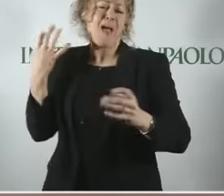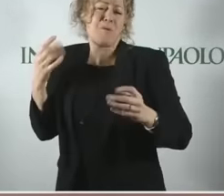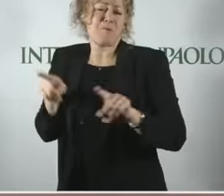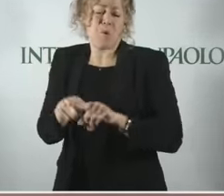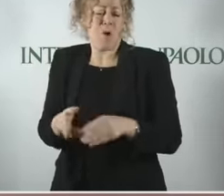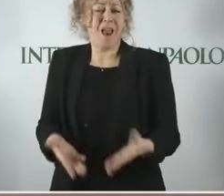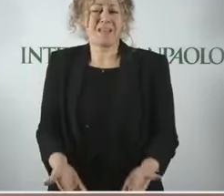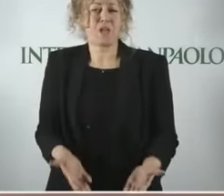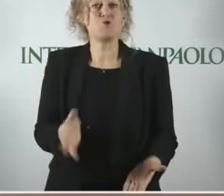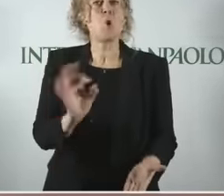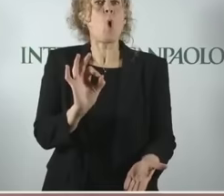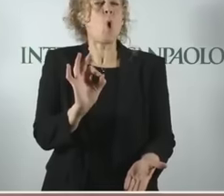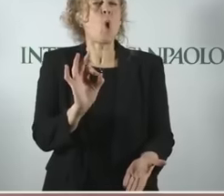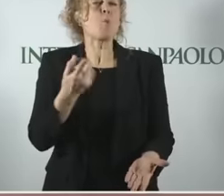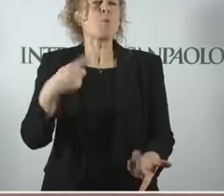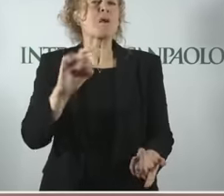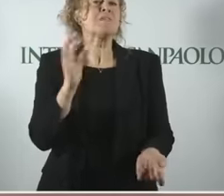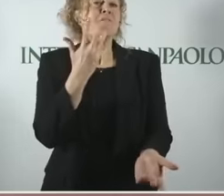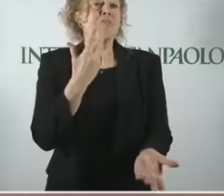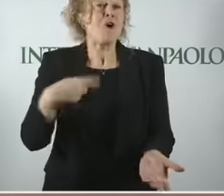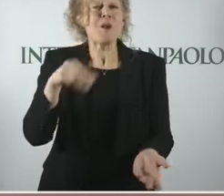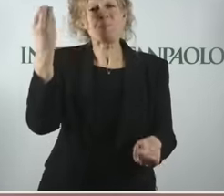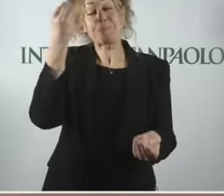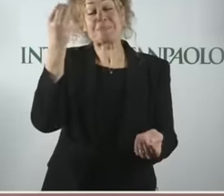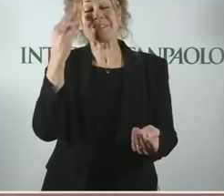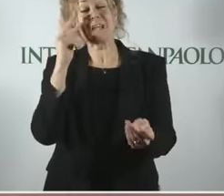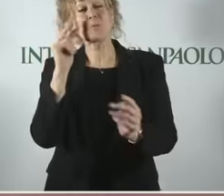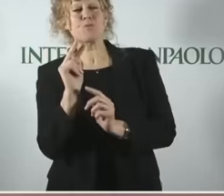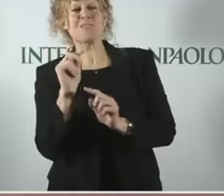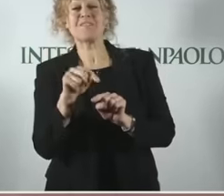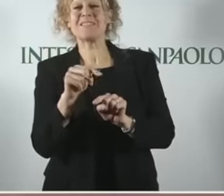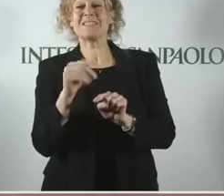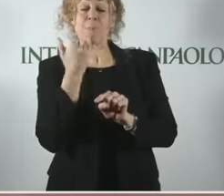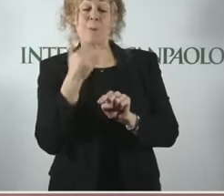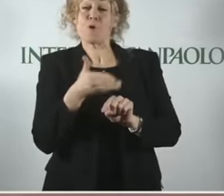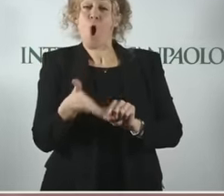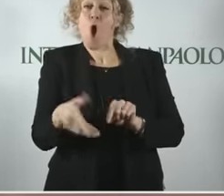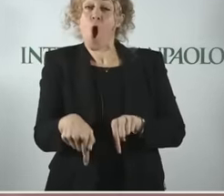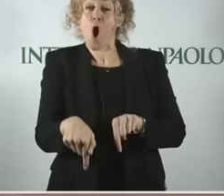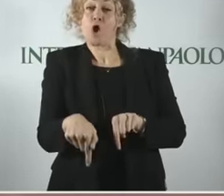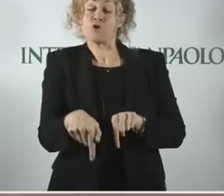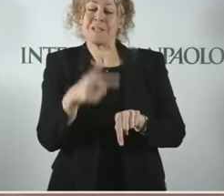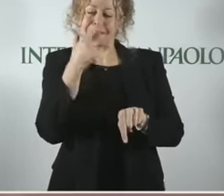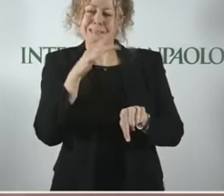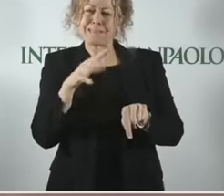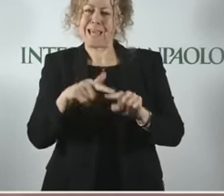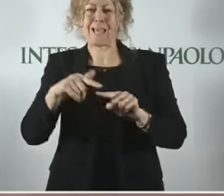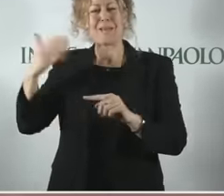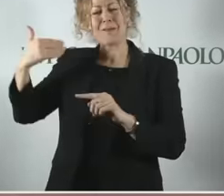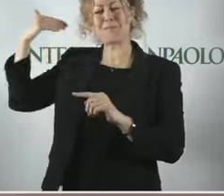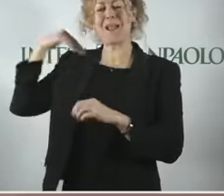volete i bambini di oggi sotto certi aspetti sono simili a quelli per esempio del Medioevo in un